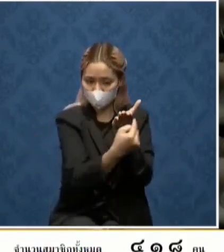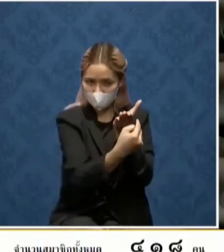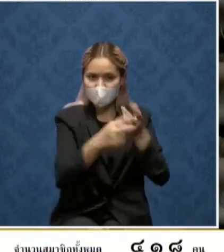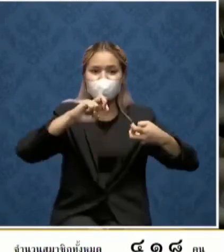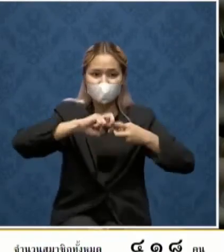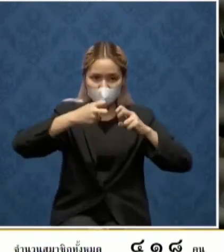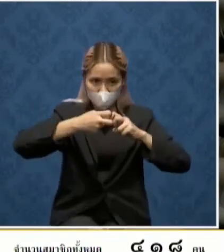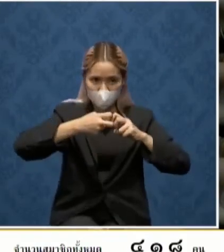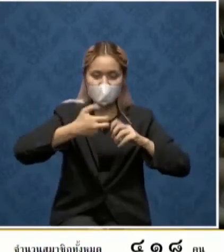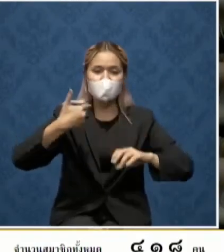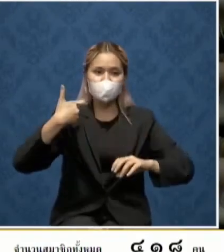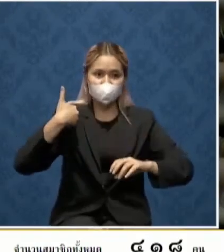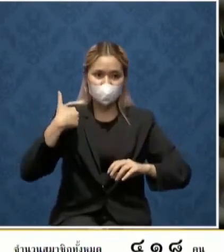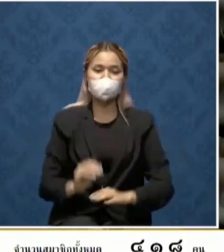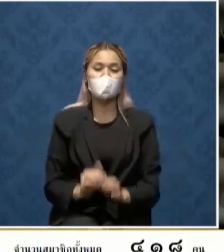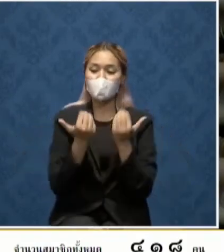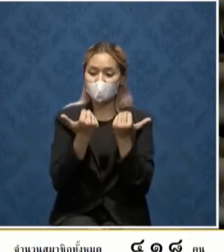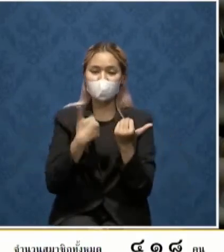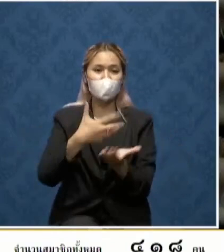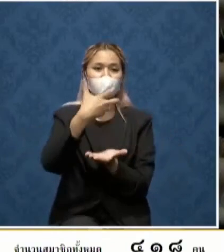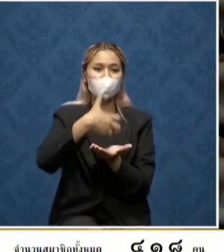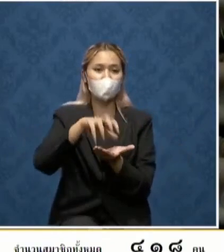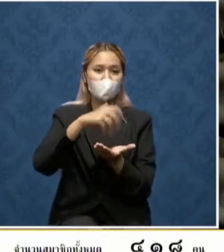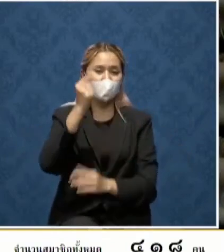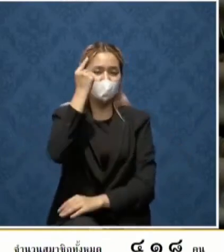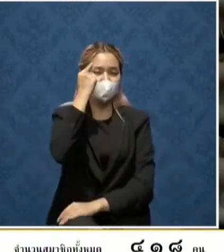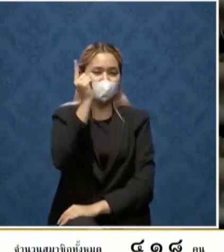จดใหญ่ๆจนผมกลาพูดเลยว capacitor Blend